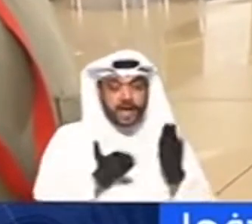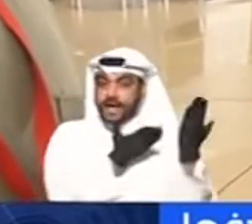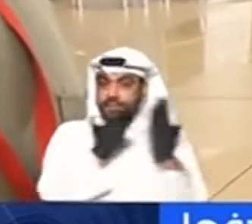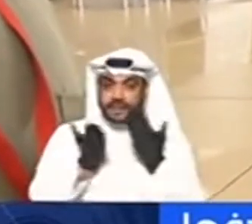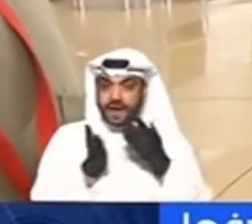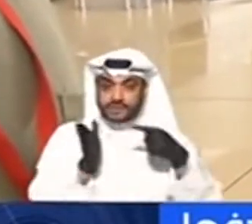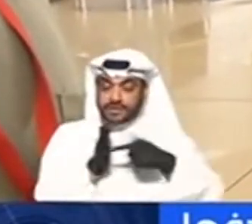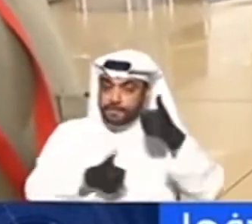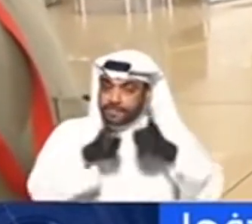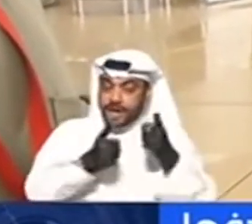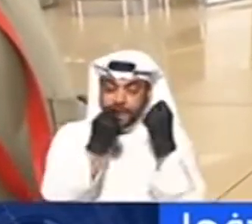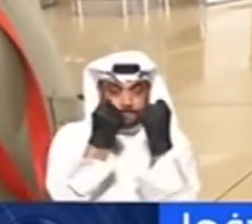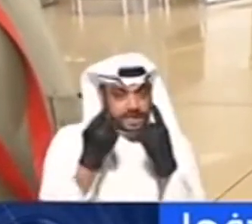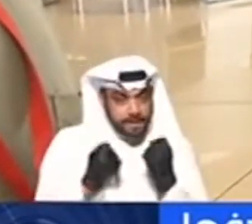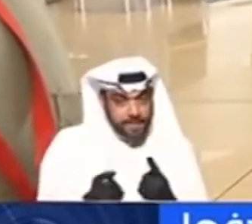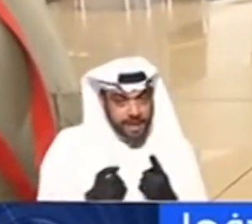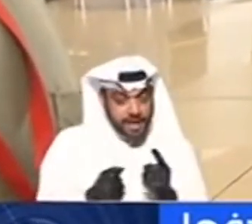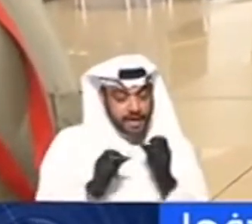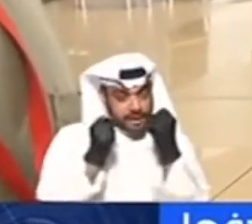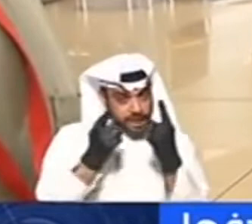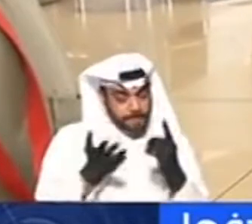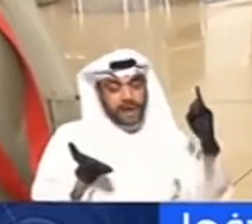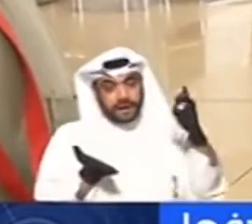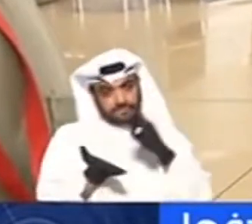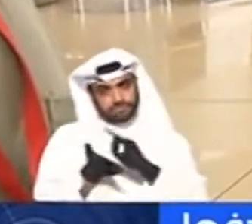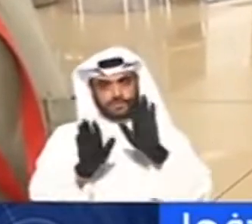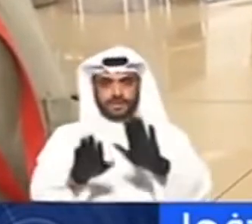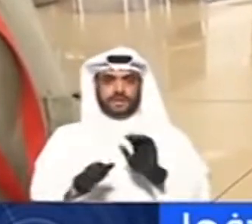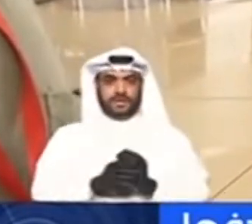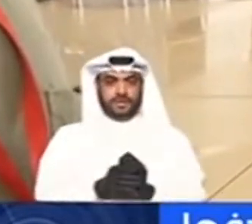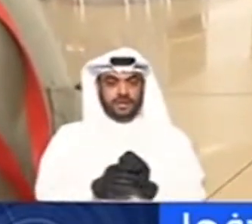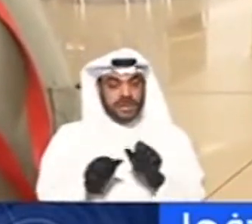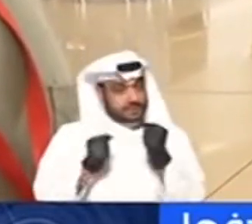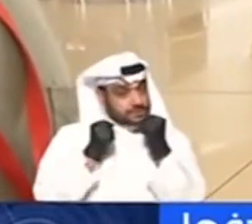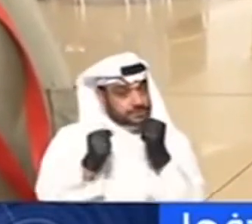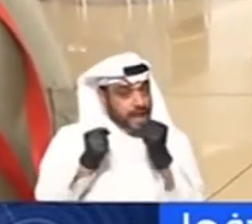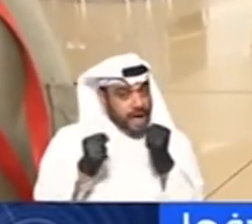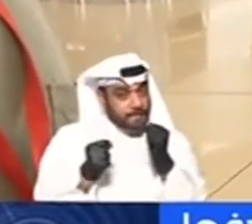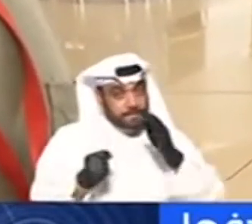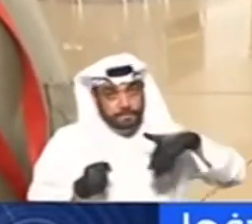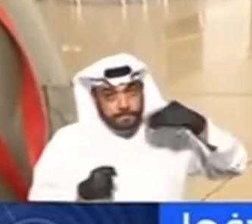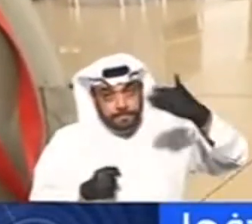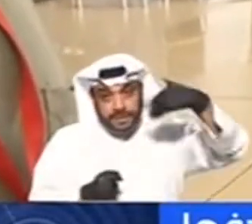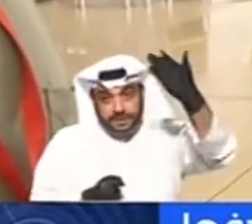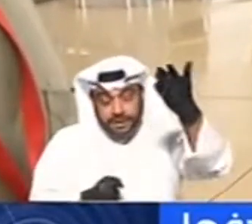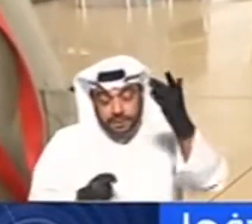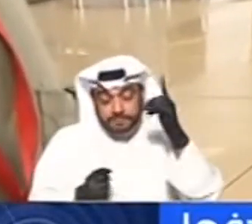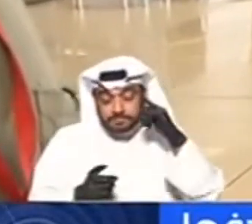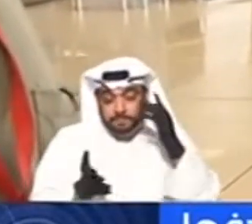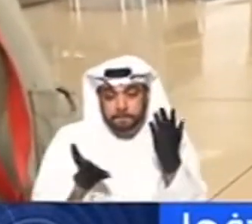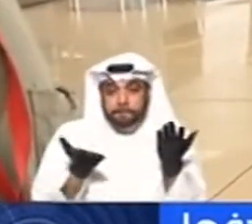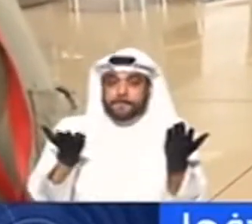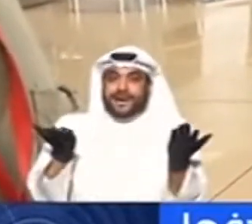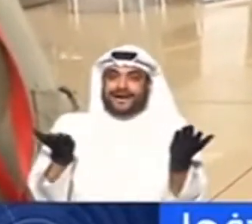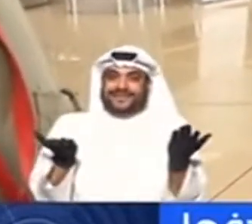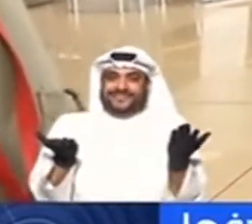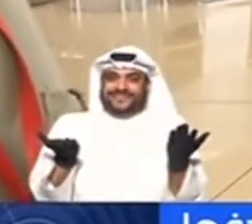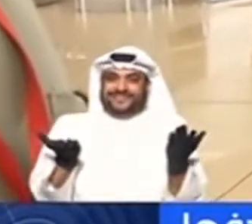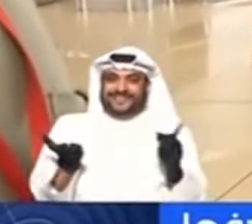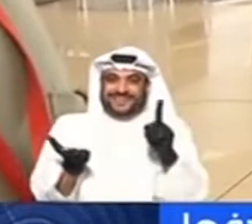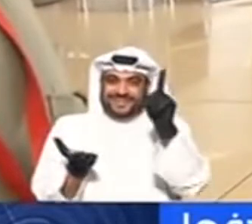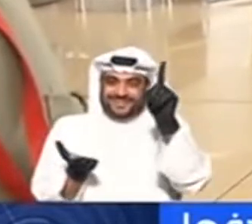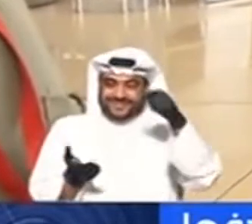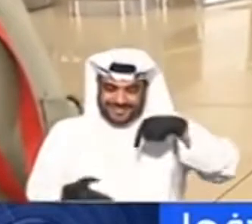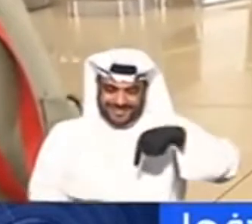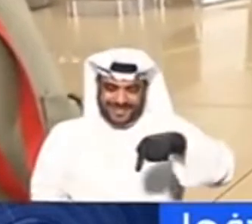تؤثر فيعني يكمل. وبالتأكيد يعني في القادم الأيام بالتأكيد يعني الأمور